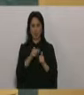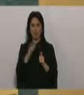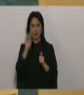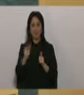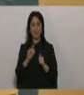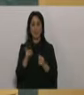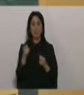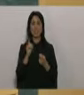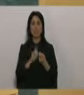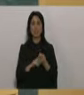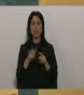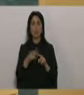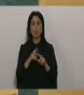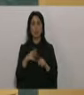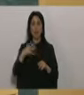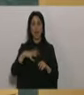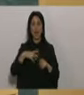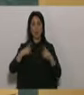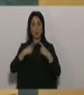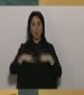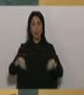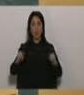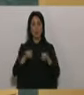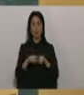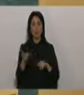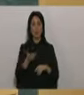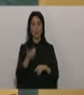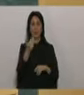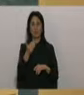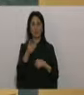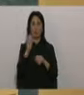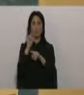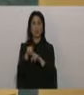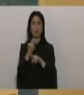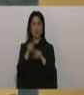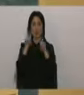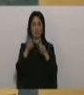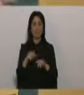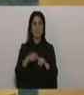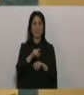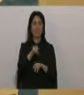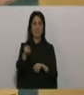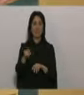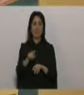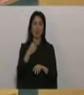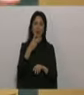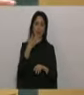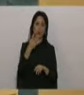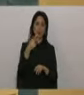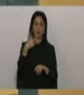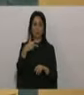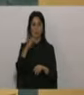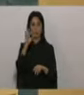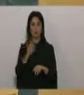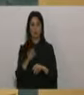ხოლო რაც შეეხება იმ ქართულ ორგანიზაციებს, რომელსაც თქვენ უკვეთავთ ხოლმე კვლევებს, ისინი ხან 25, ხან 30,